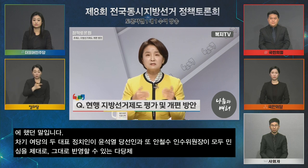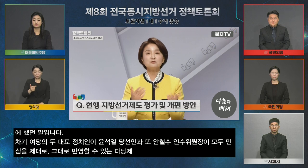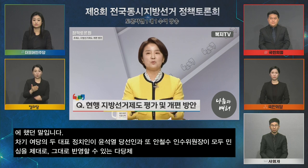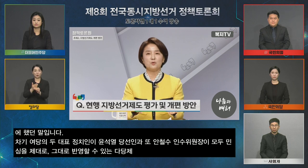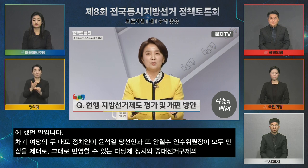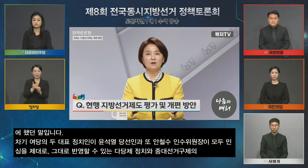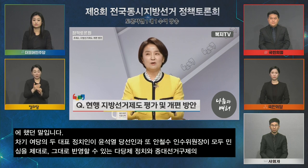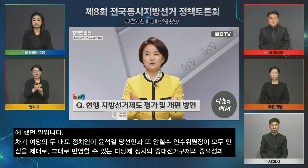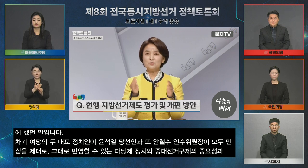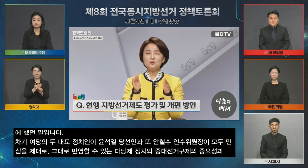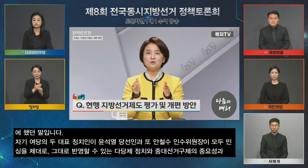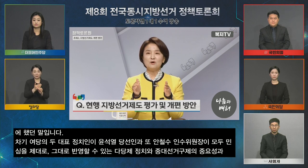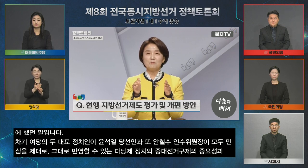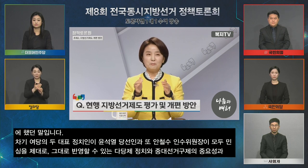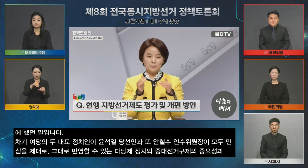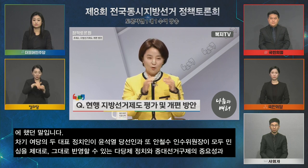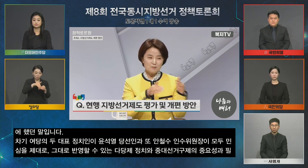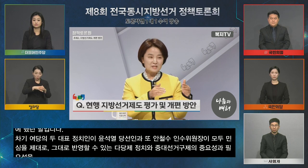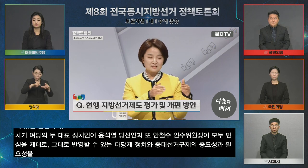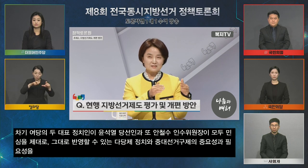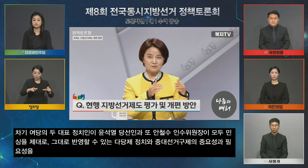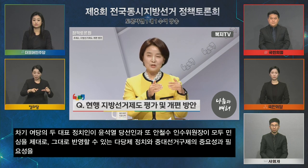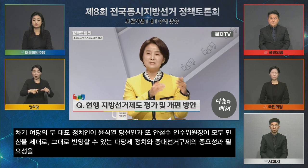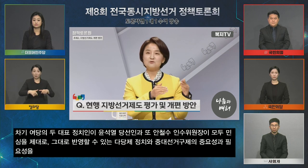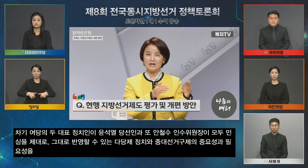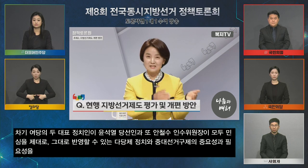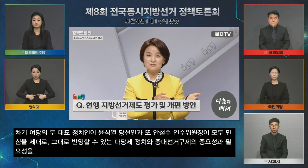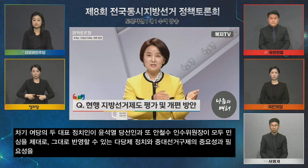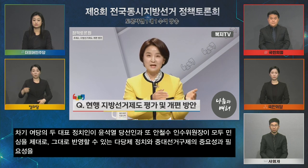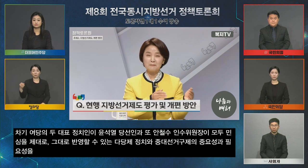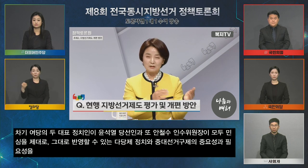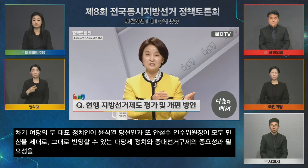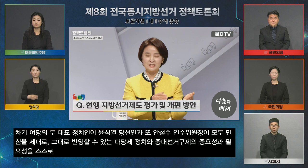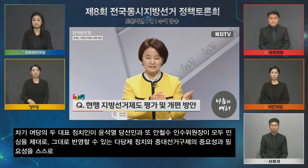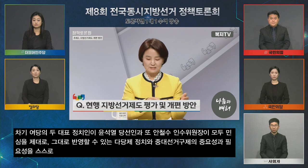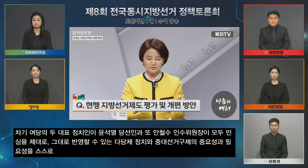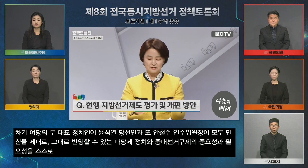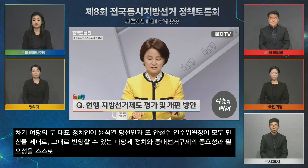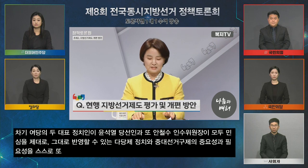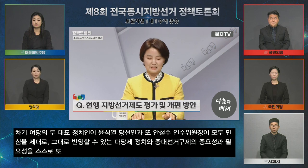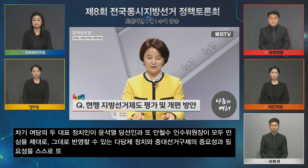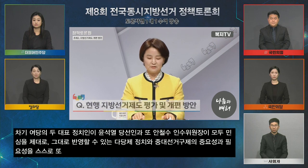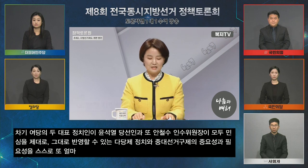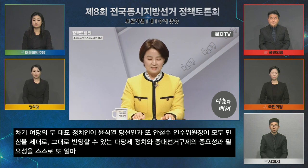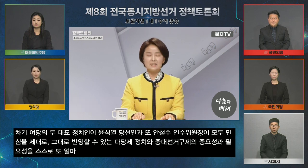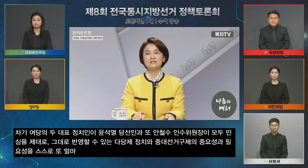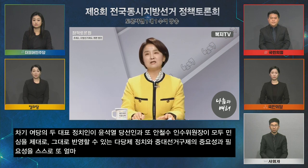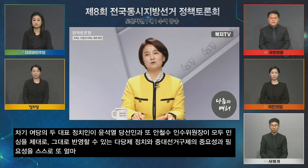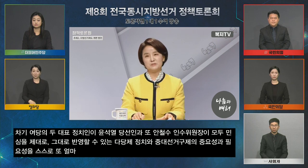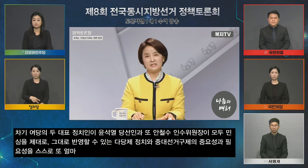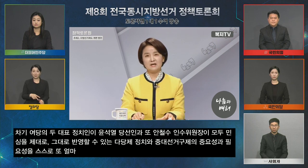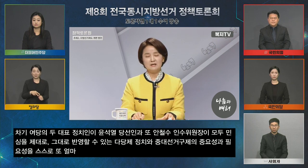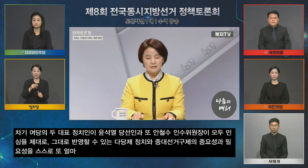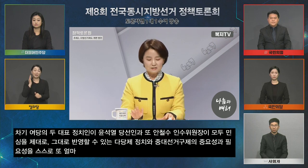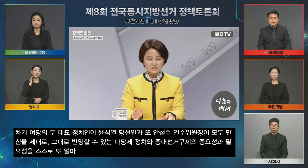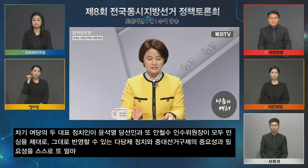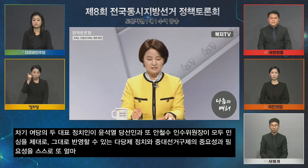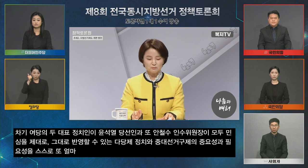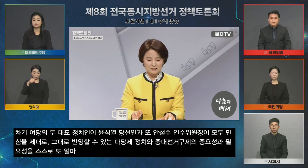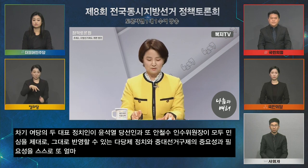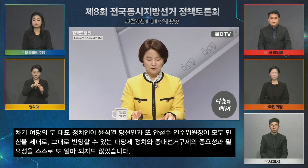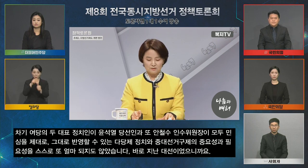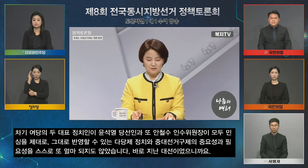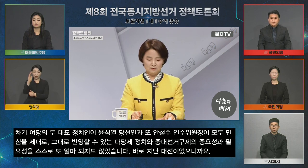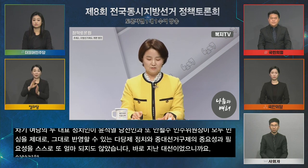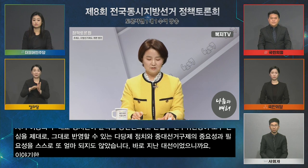스스로 또 얼마 되지도 않았습니다. 바로 지난 대선이었으니까요. 이야기한 겁니다. 그런데